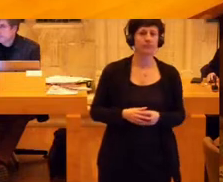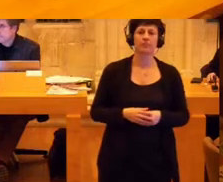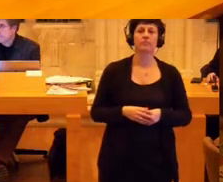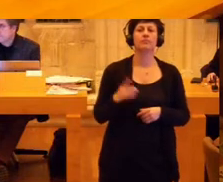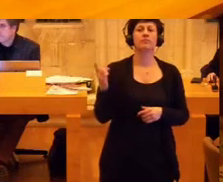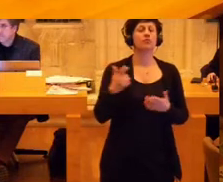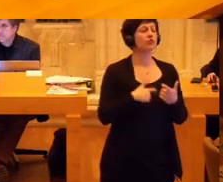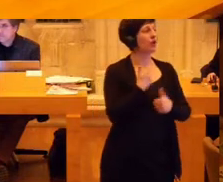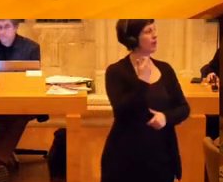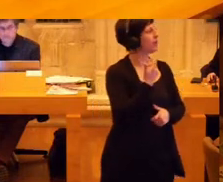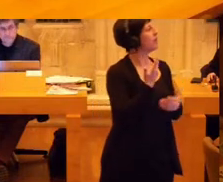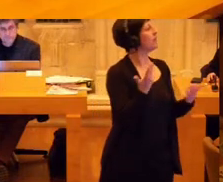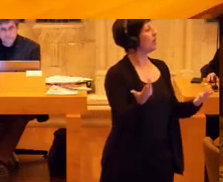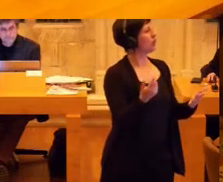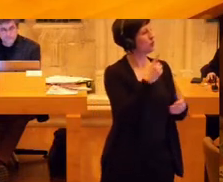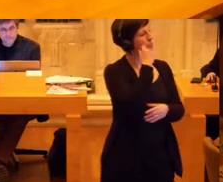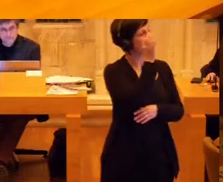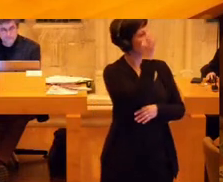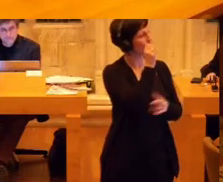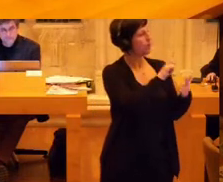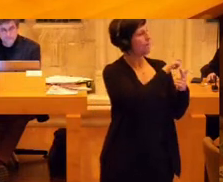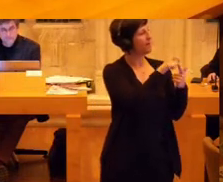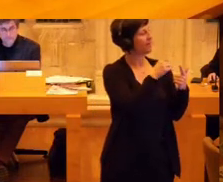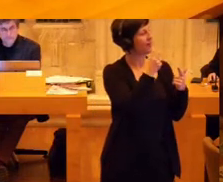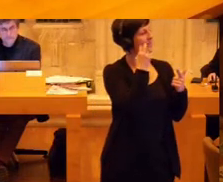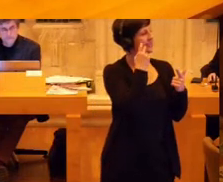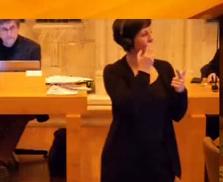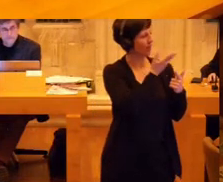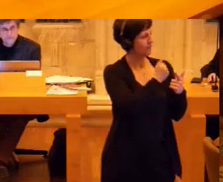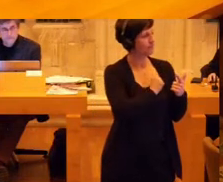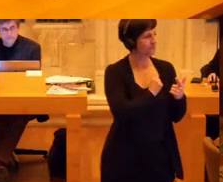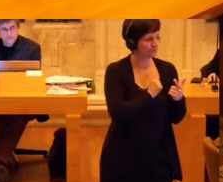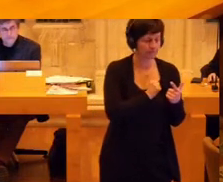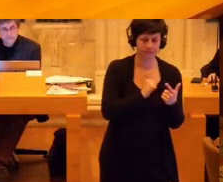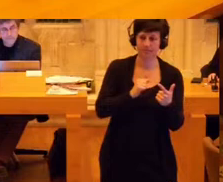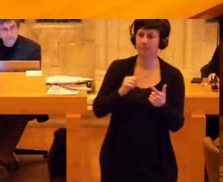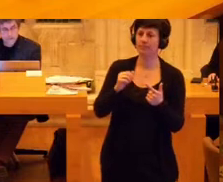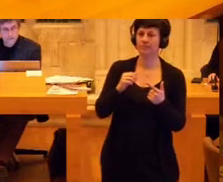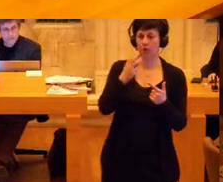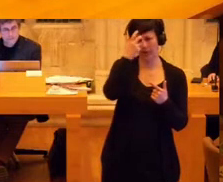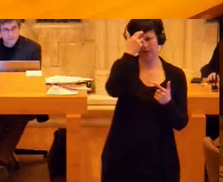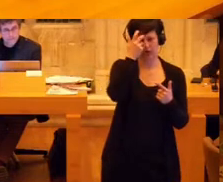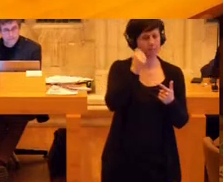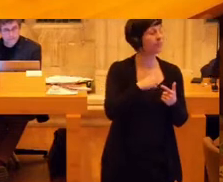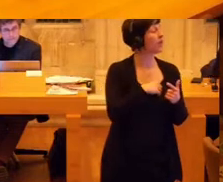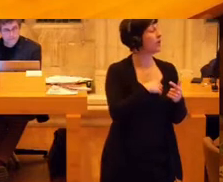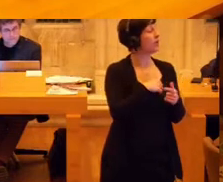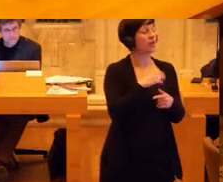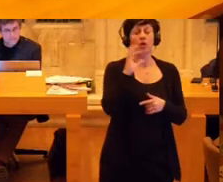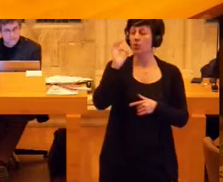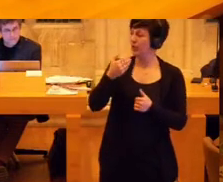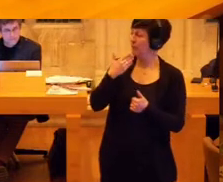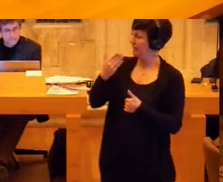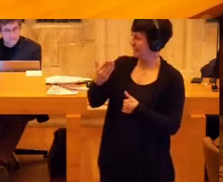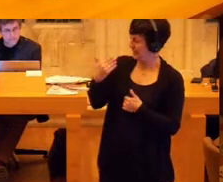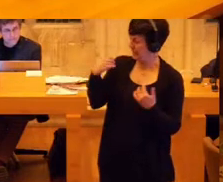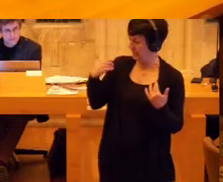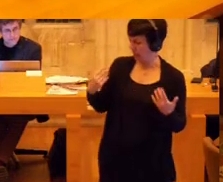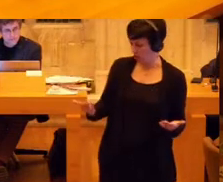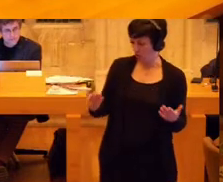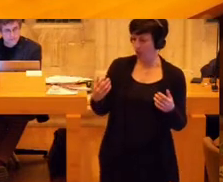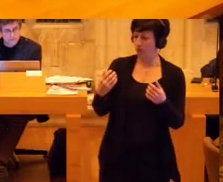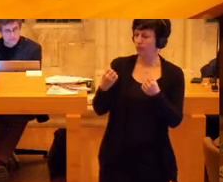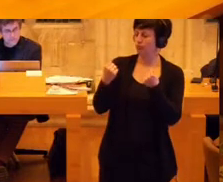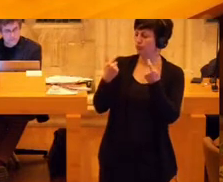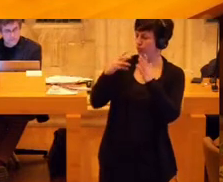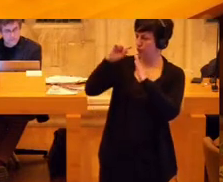Alors, Xavier Lecoutour, puis Alexandra Belzoudi. Oui, merci. Un certain nombre de points